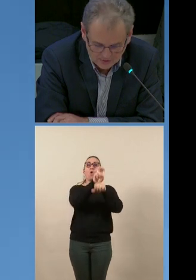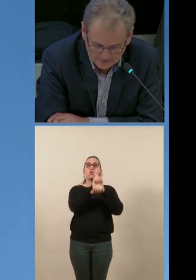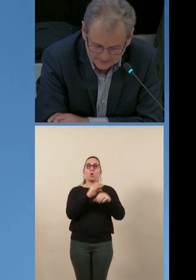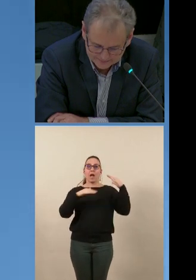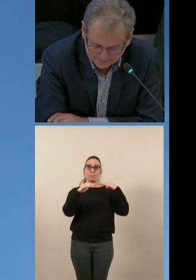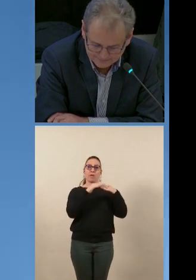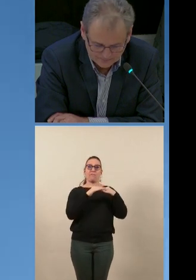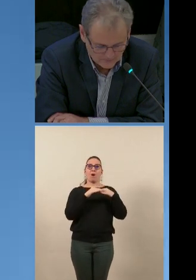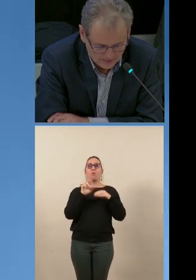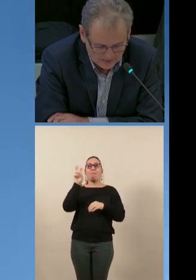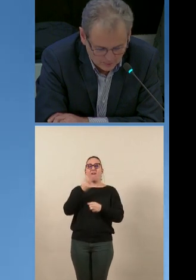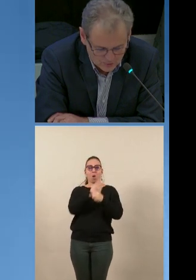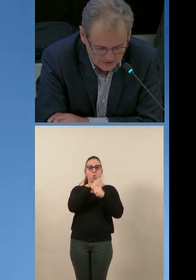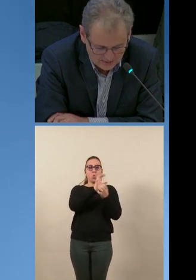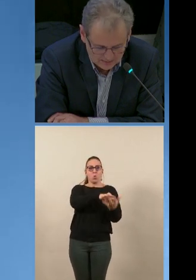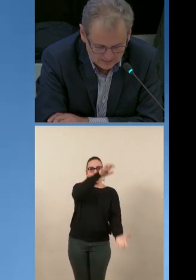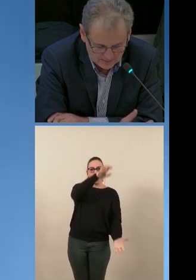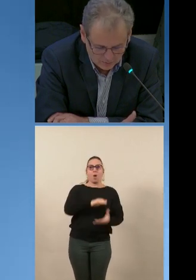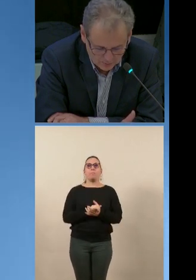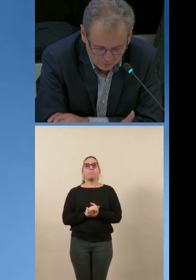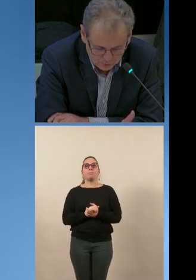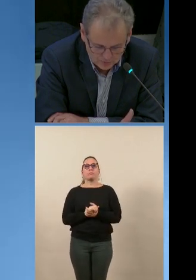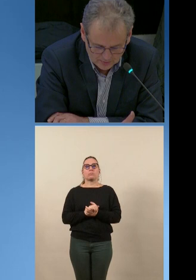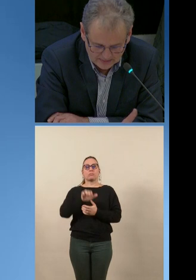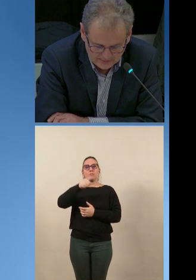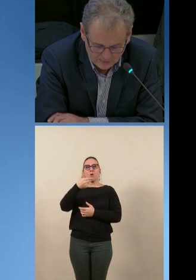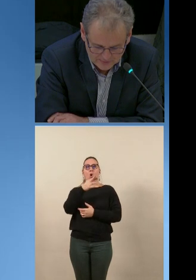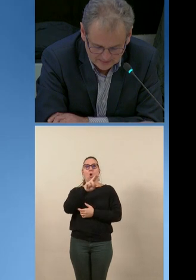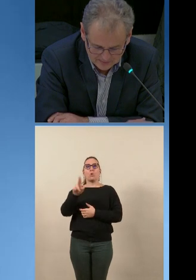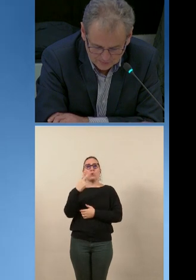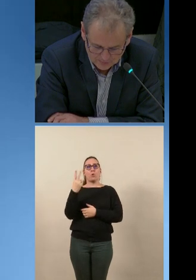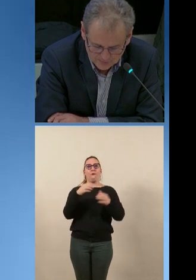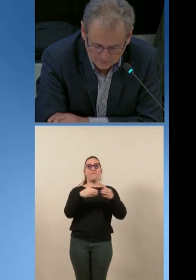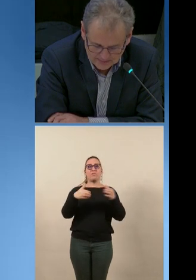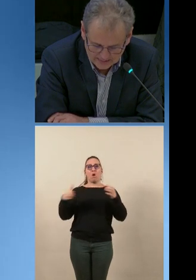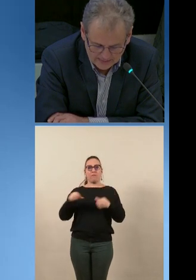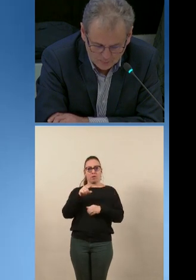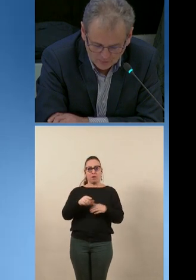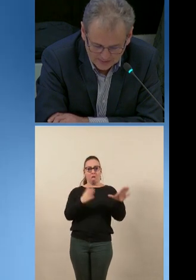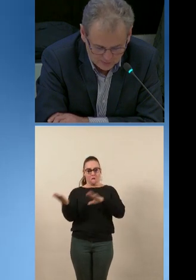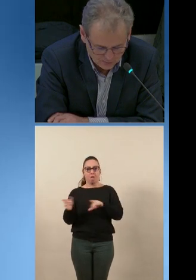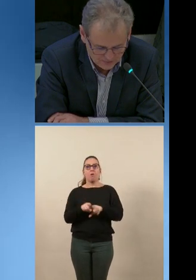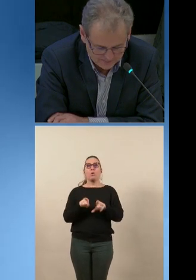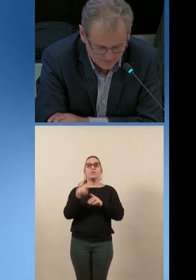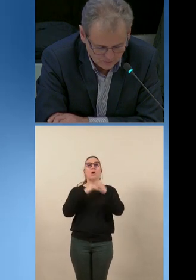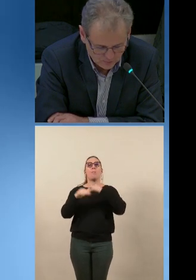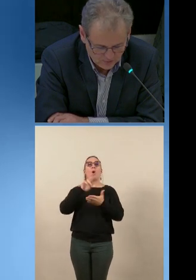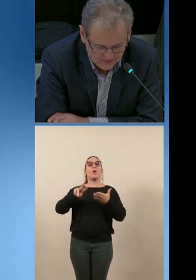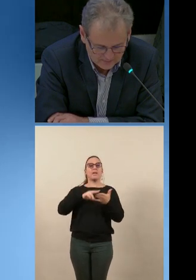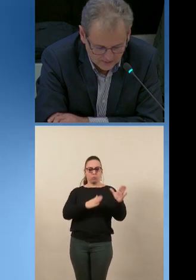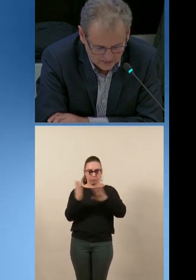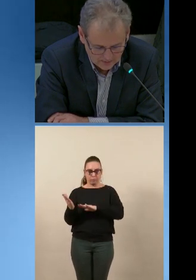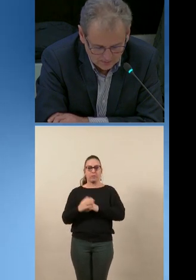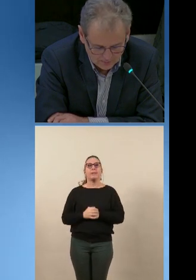déchets verts les projets en rue 2 à la Villeneuve certains sont sont décalés le plan lecture aussi tout